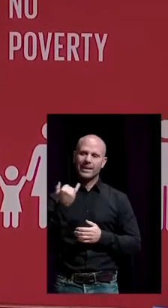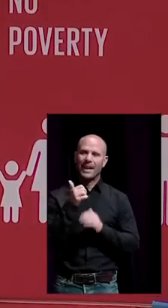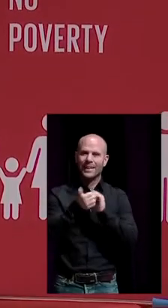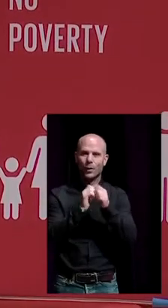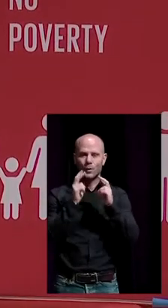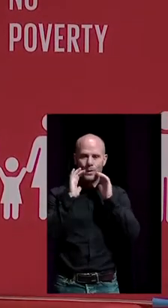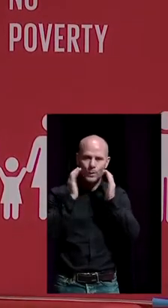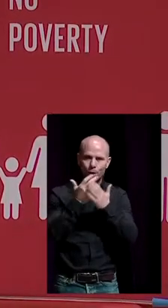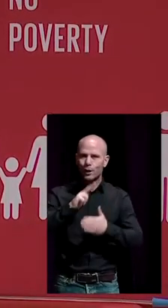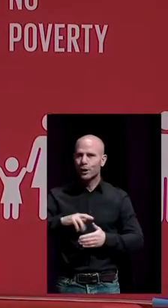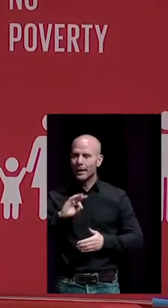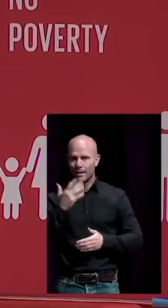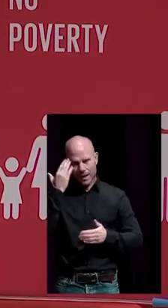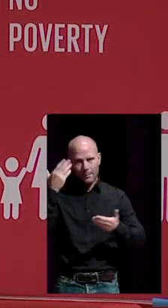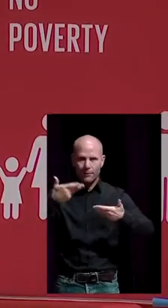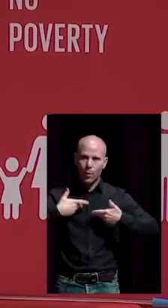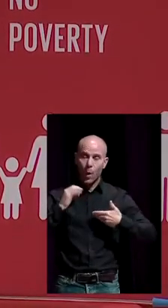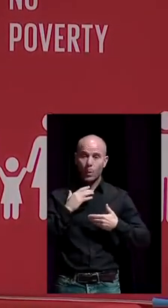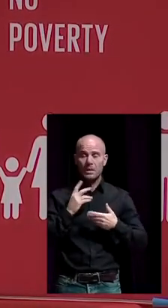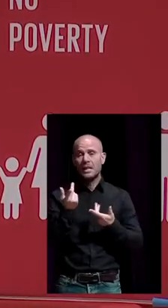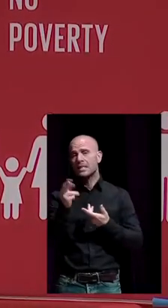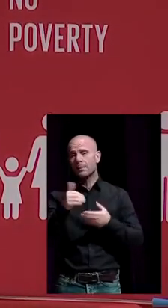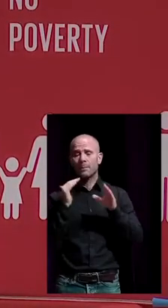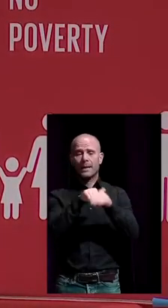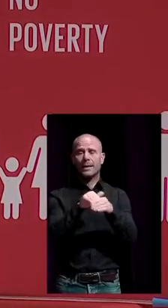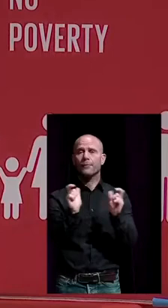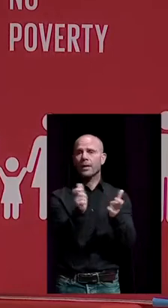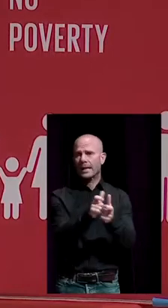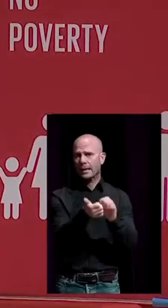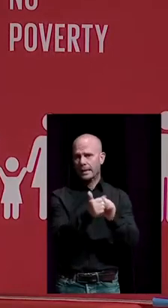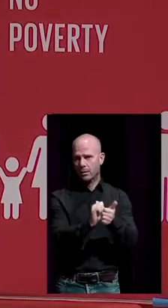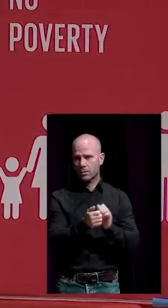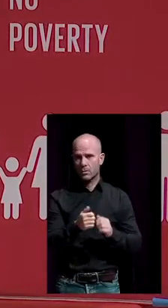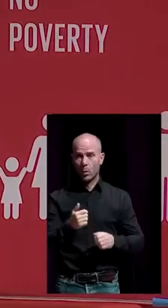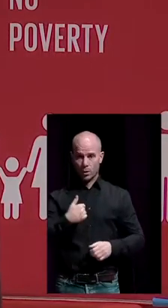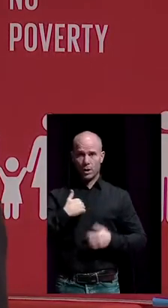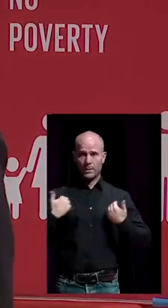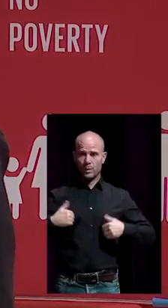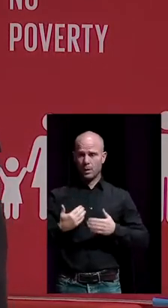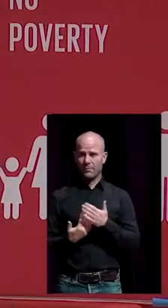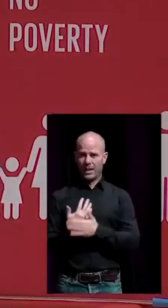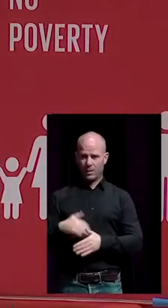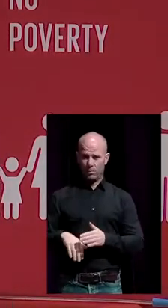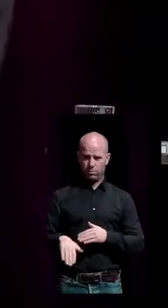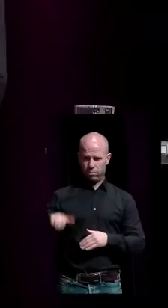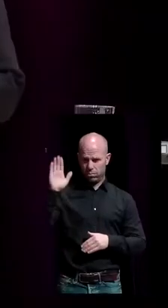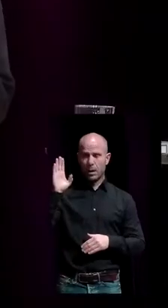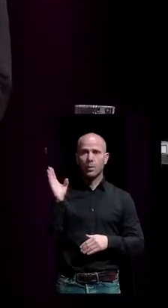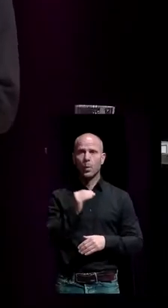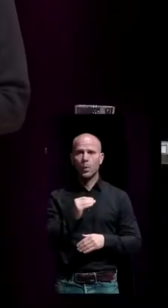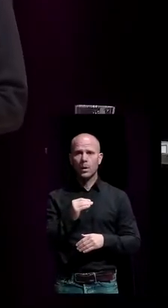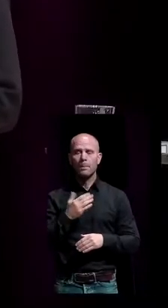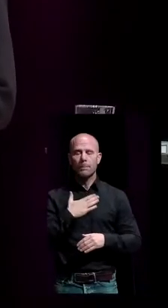sociala tryggheten man kan få om man är med i en idrottsförening. Och jag måste säga, när jag växte upp så var ju idrotten och